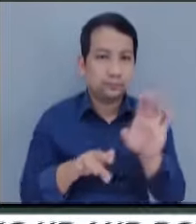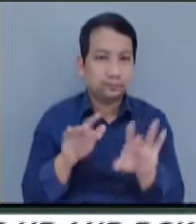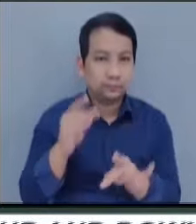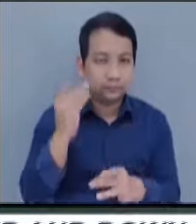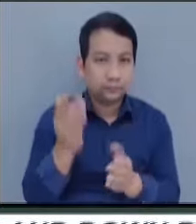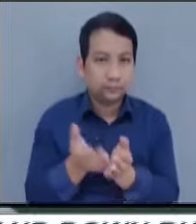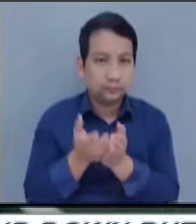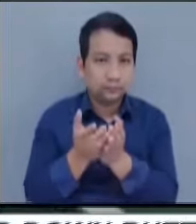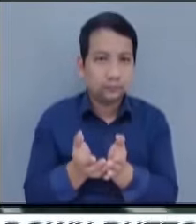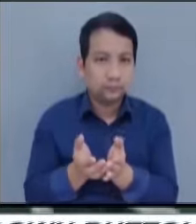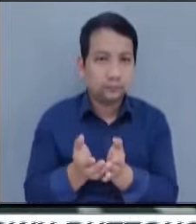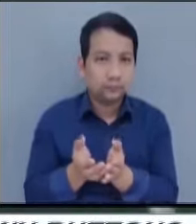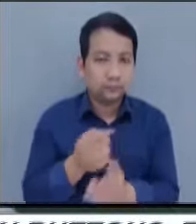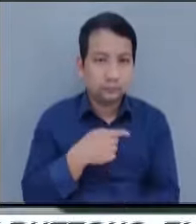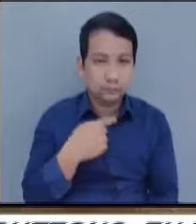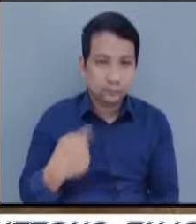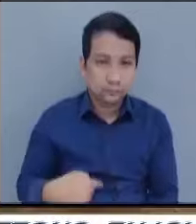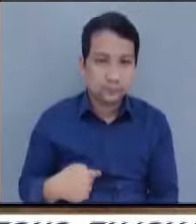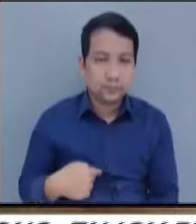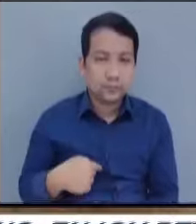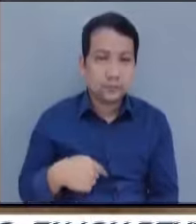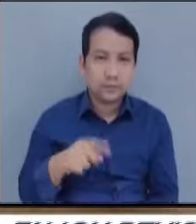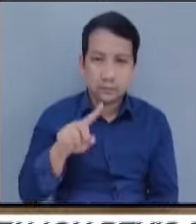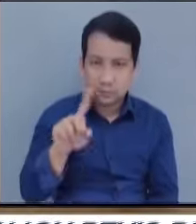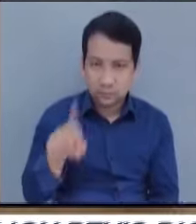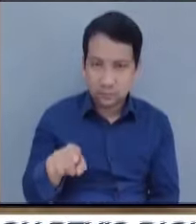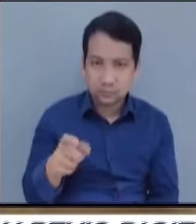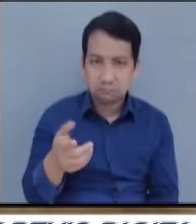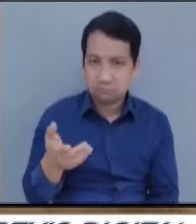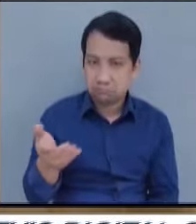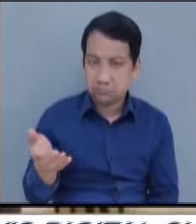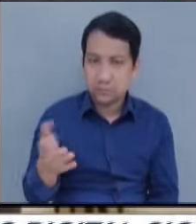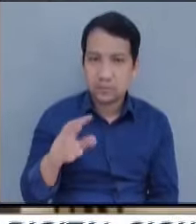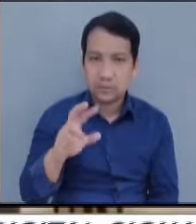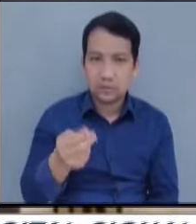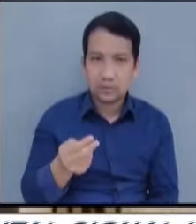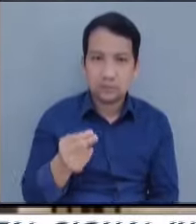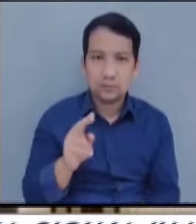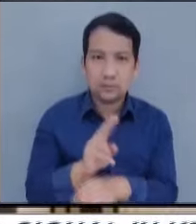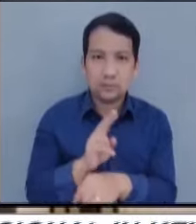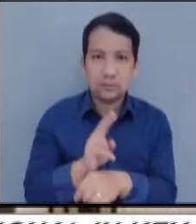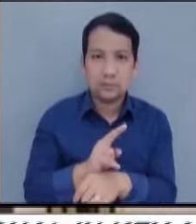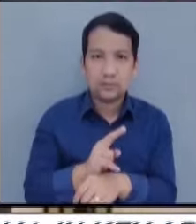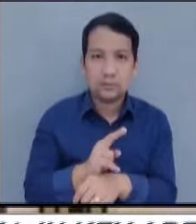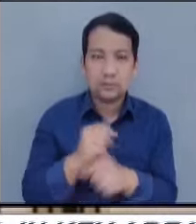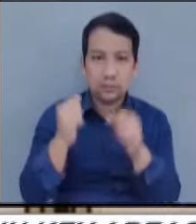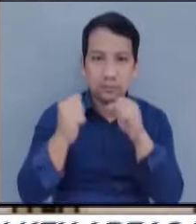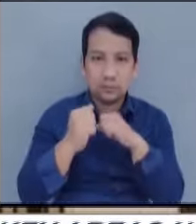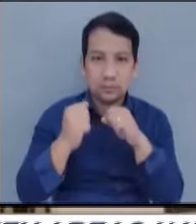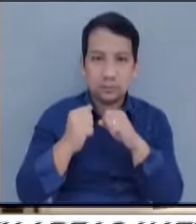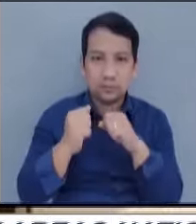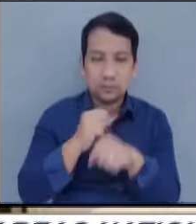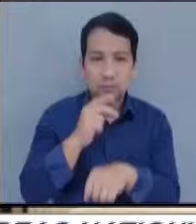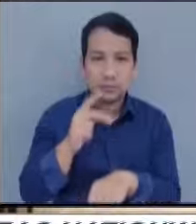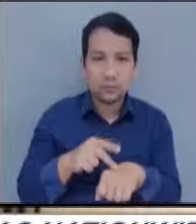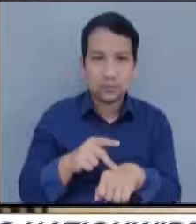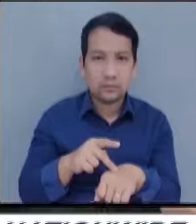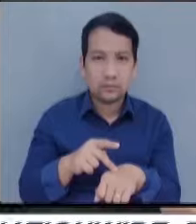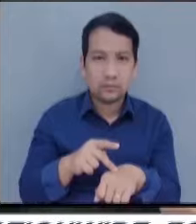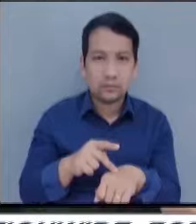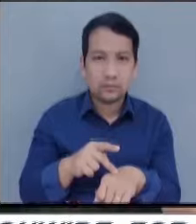China sa ating mga barko ang tanong ng Ilan Kailan nga ba magagamit ang mutual defense treaty ng Pilipinas at ng Estados